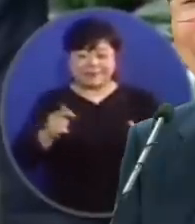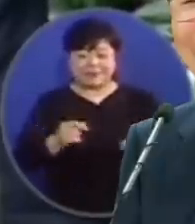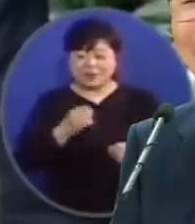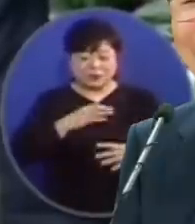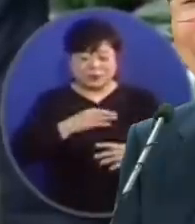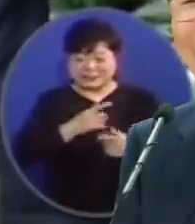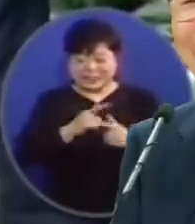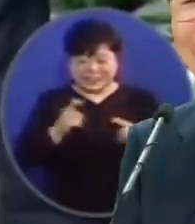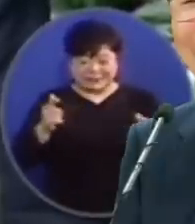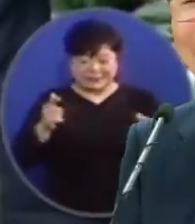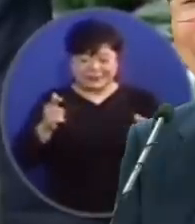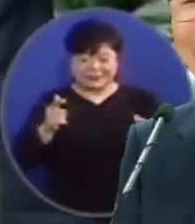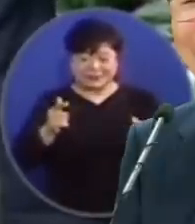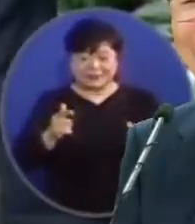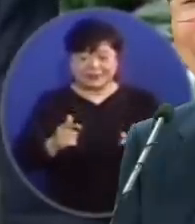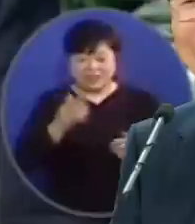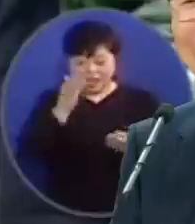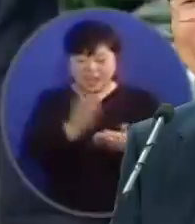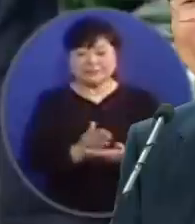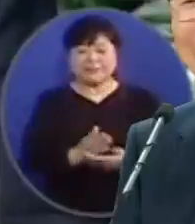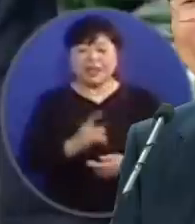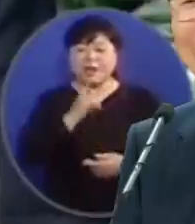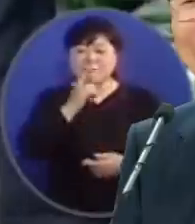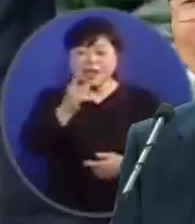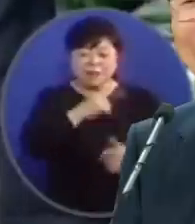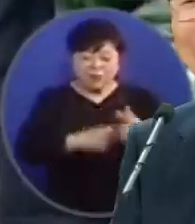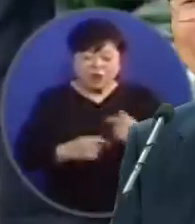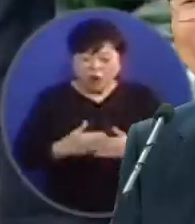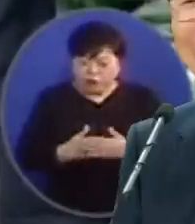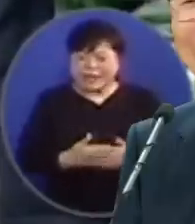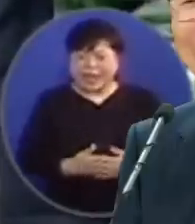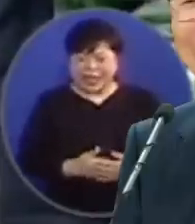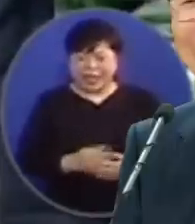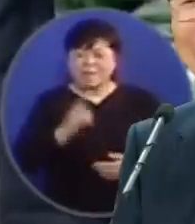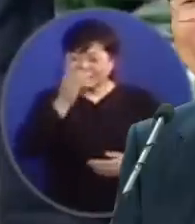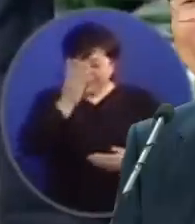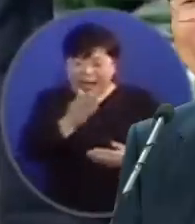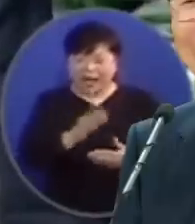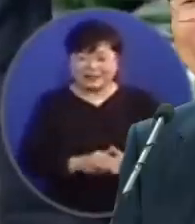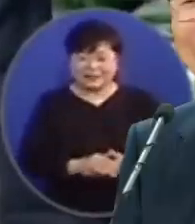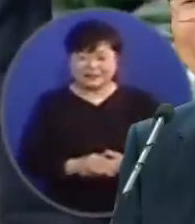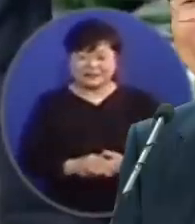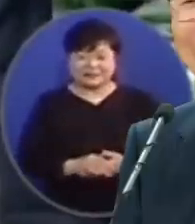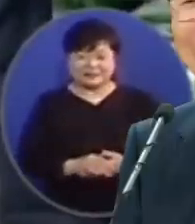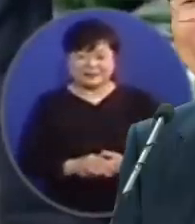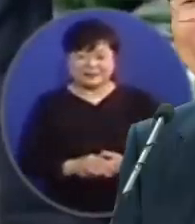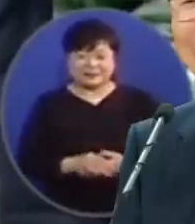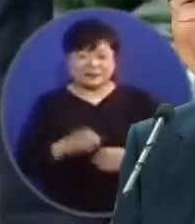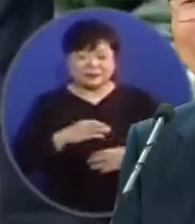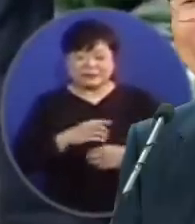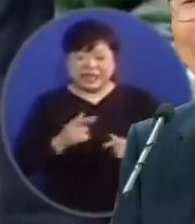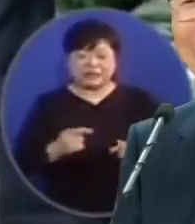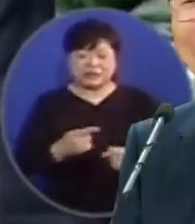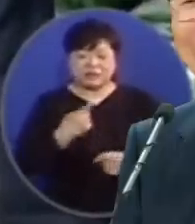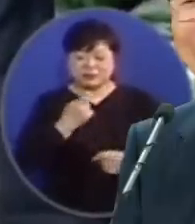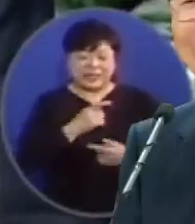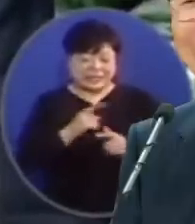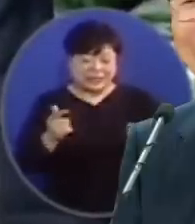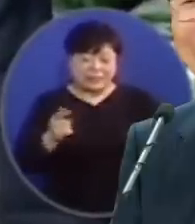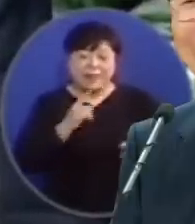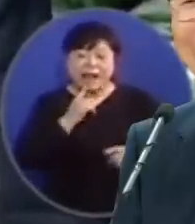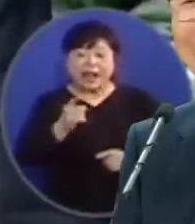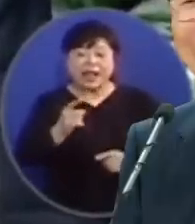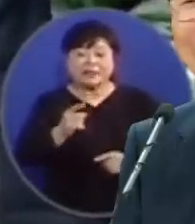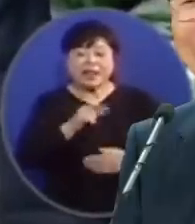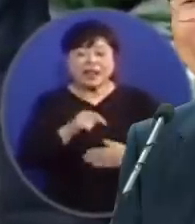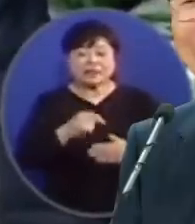두려워하지 않아요. 그러지 마라, 그 말하면 더 불안해지고 더 두려워해진다. 두려워 안 해요, 불안 안 해요, 그런 말은